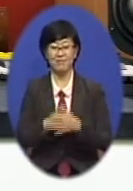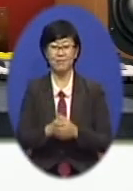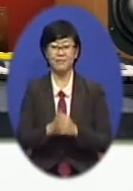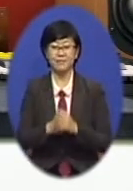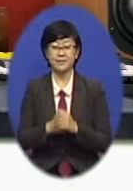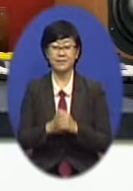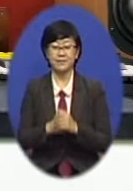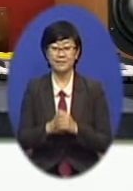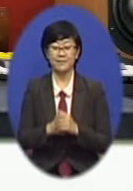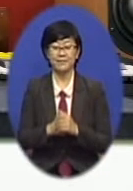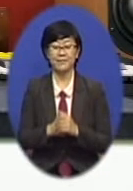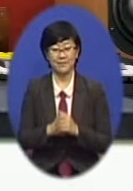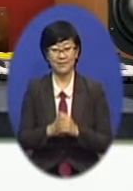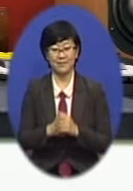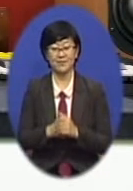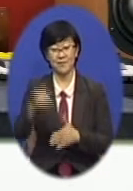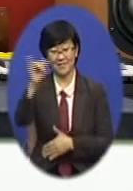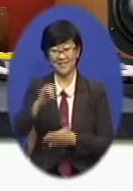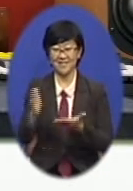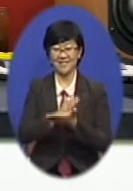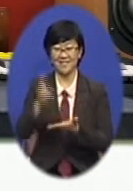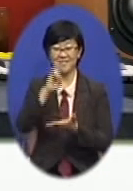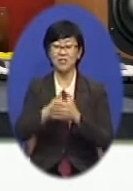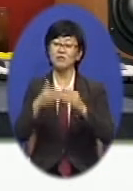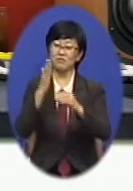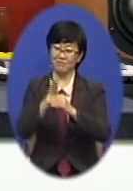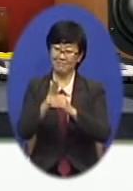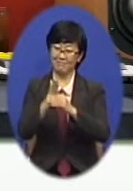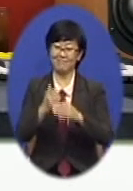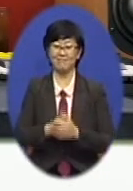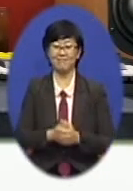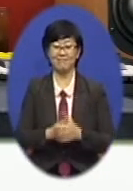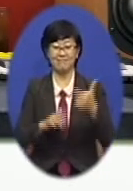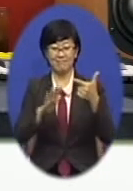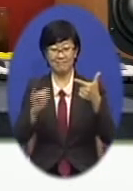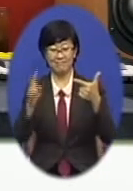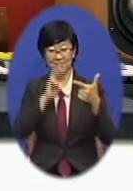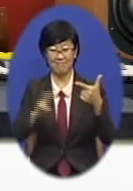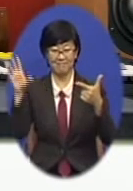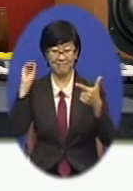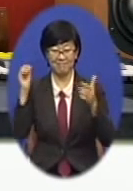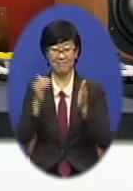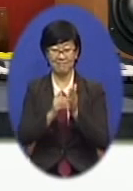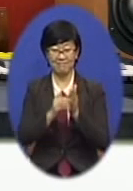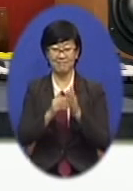네, 벌써 이제 우리 또 정국 나눔 노래자랑 또 중반을 벌써 여섯 분 노래 들어봤죠.